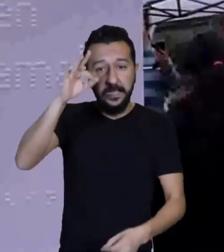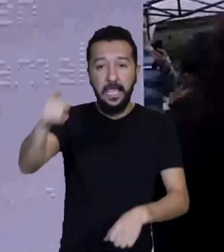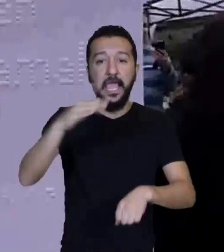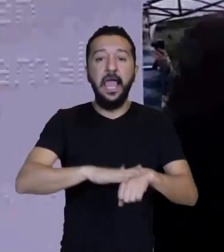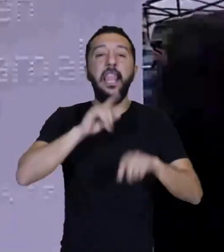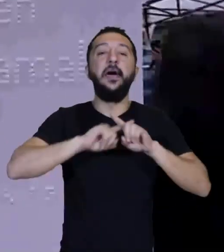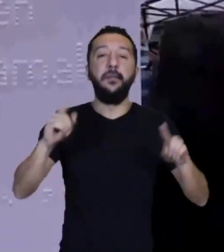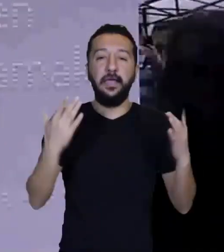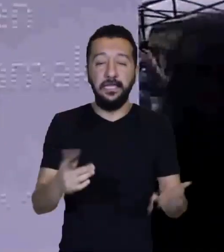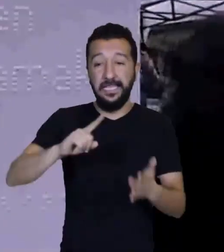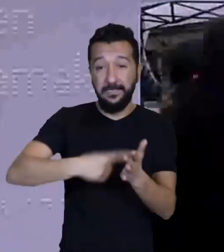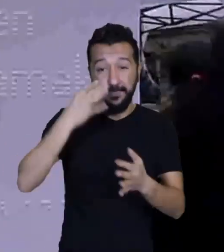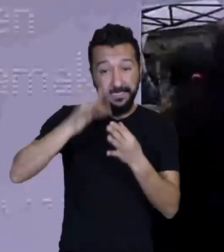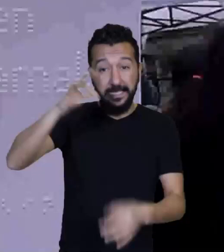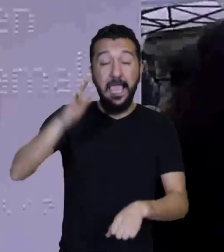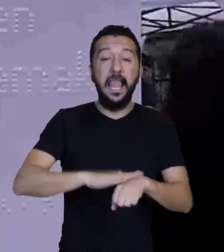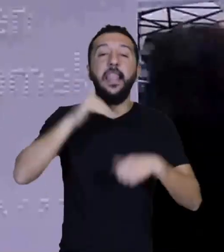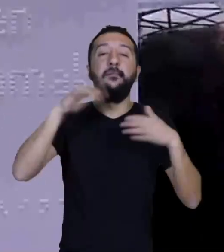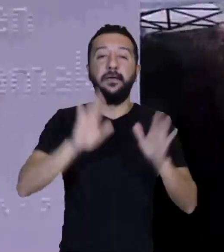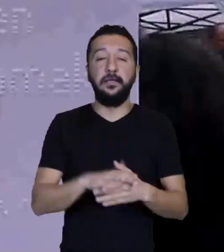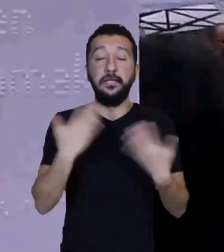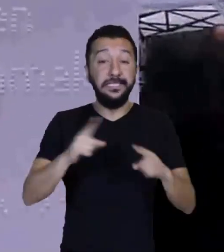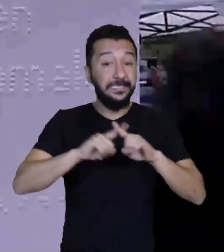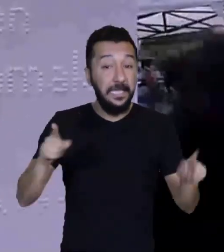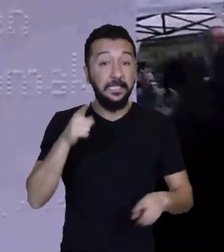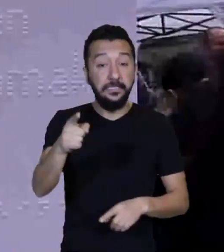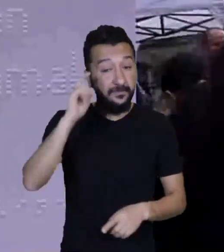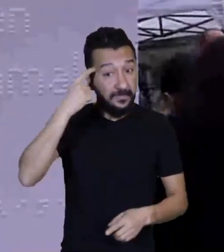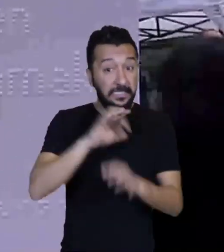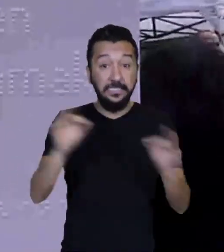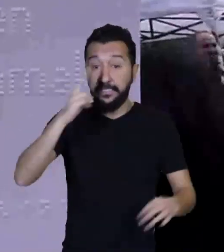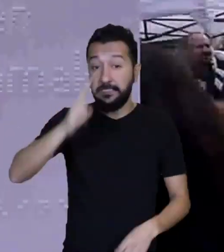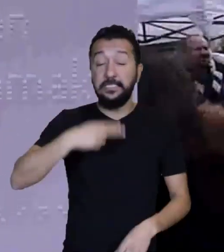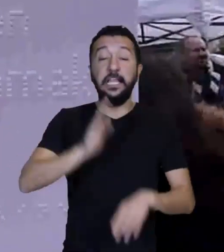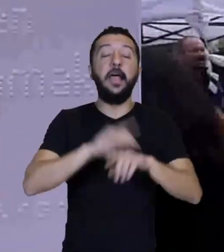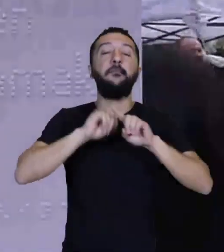dilekçeyi masadan alıp okunacak şekilde havaya kaldırdı.